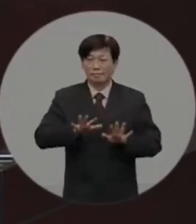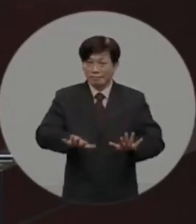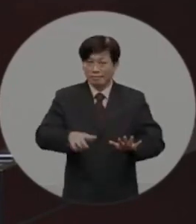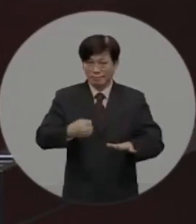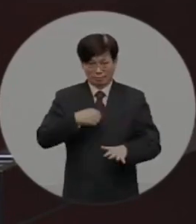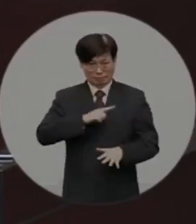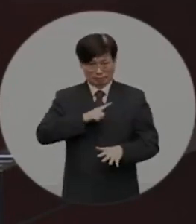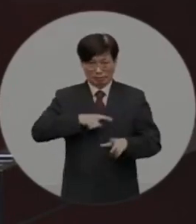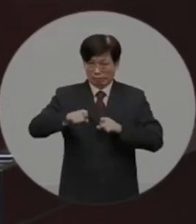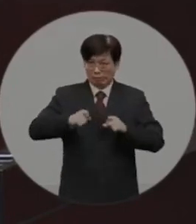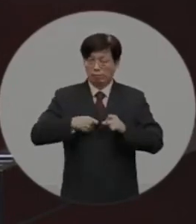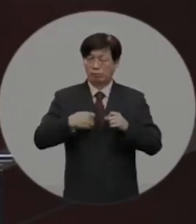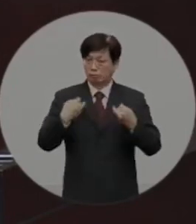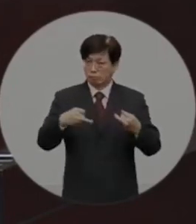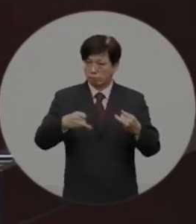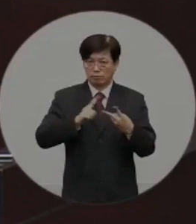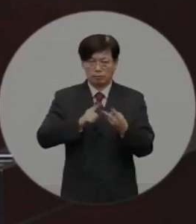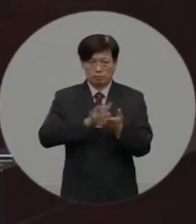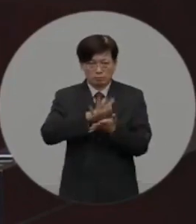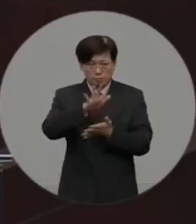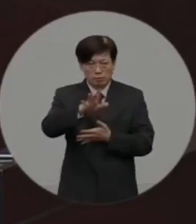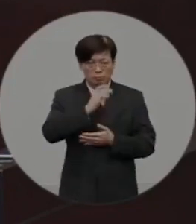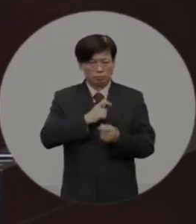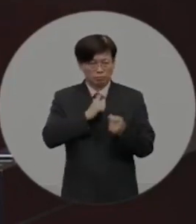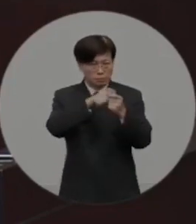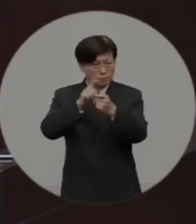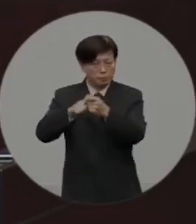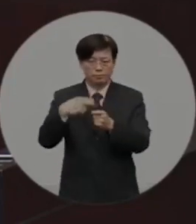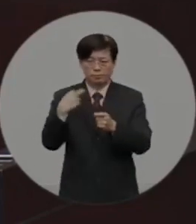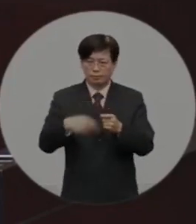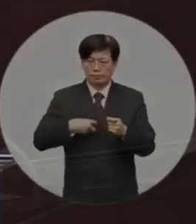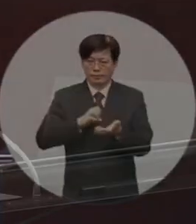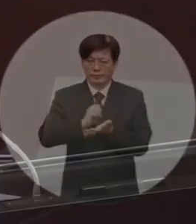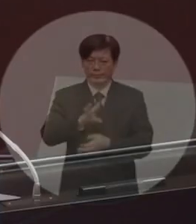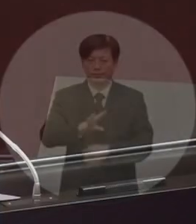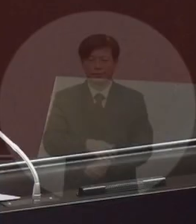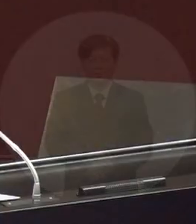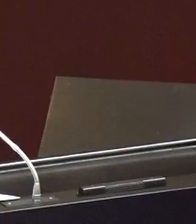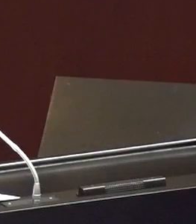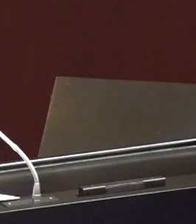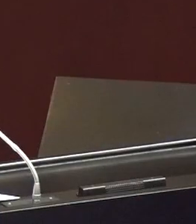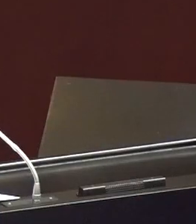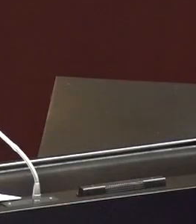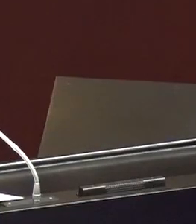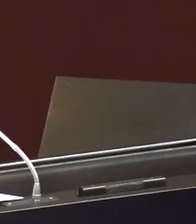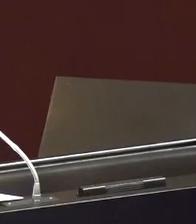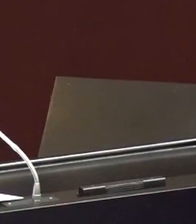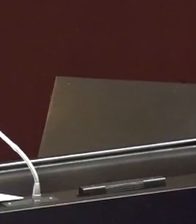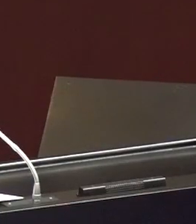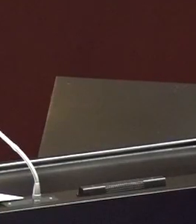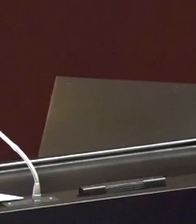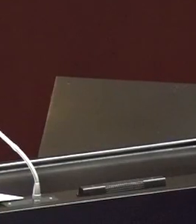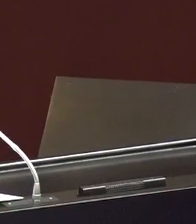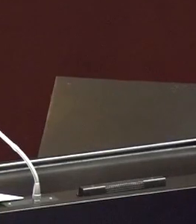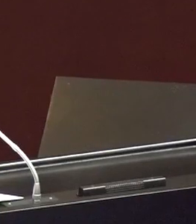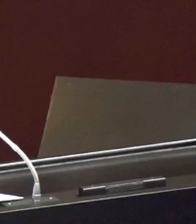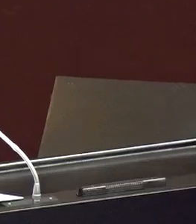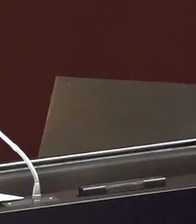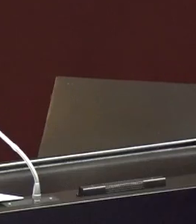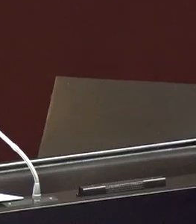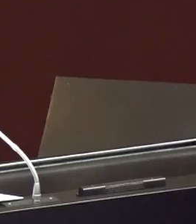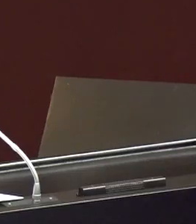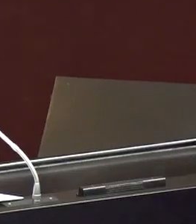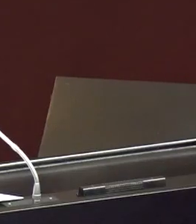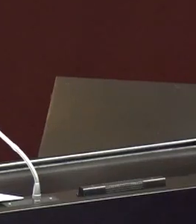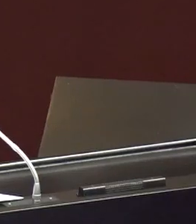紧就本院的施政成果以及未来的施政方向向贵院提出报告依据蔡总统的施政蓝图以